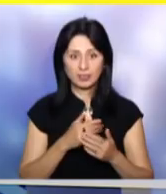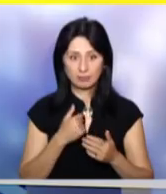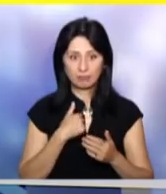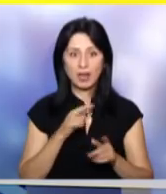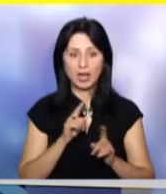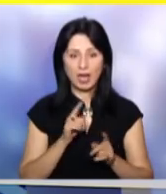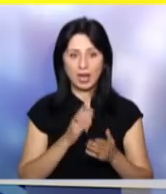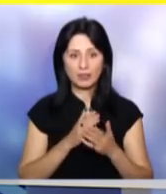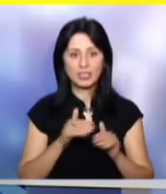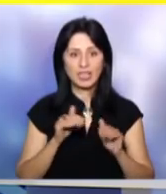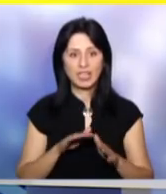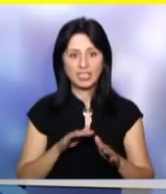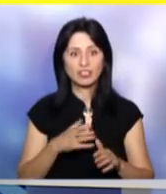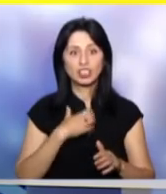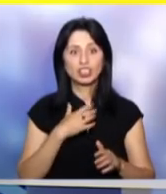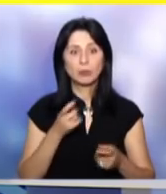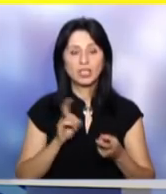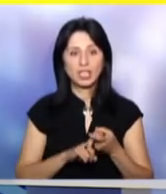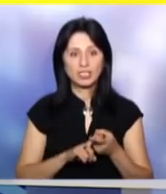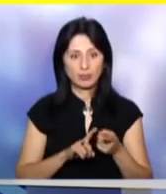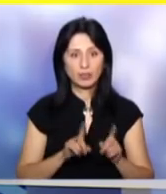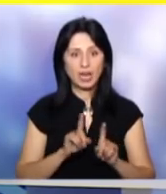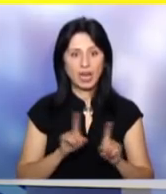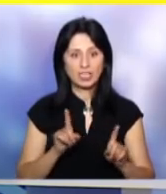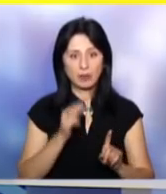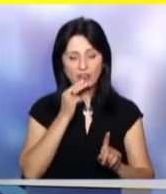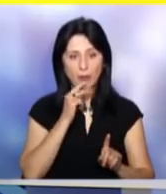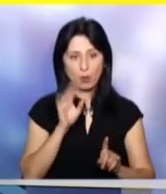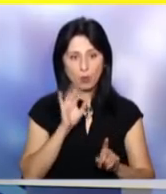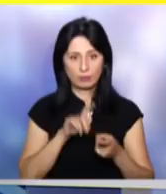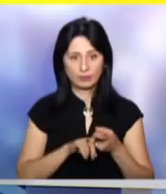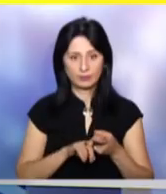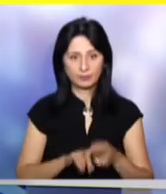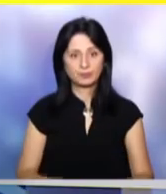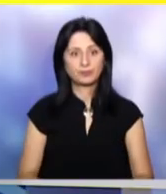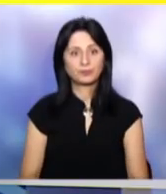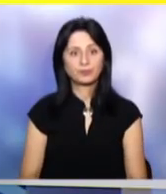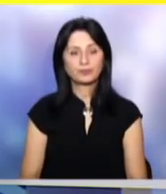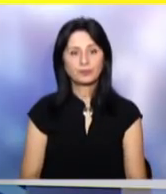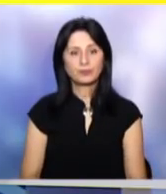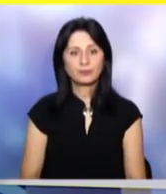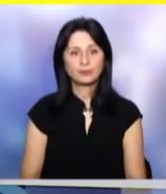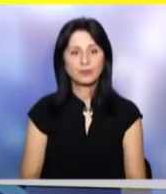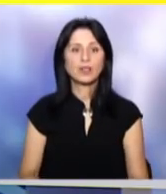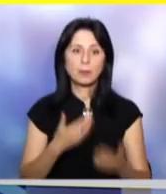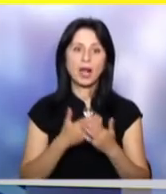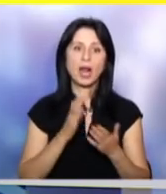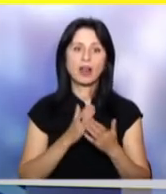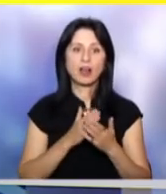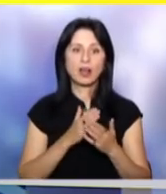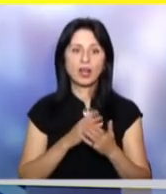ნუტრიციოლოგებს გარკვეული დასკვნები შიშებთან დაკავშირებული, განსაკუთრებით კვებასთან, კვებას როცა ეხება საქმე. მაგალითად